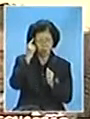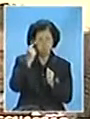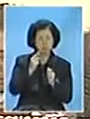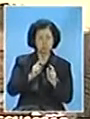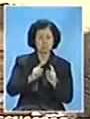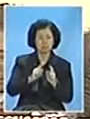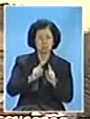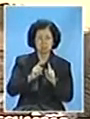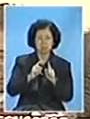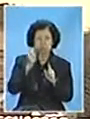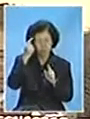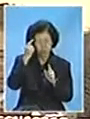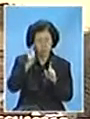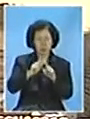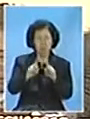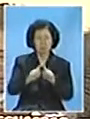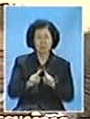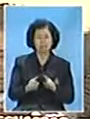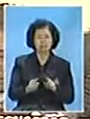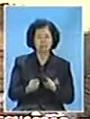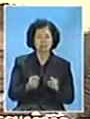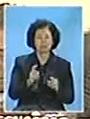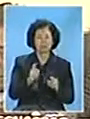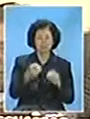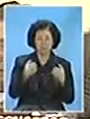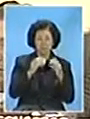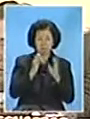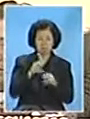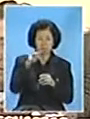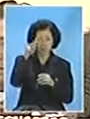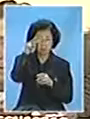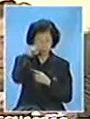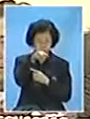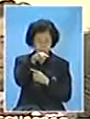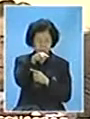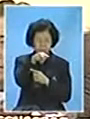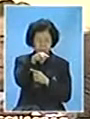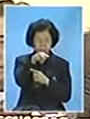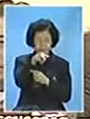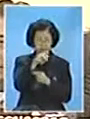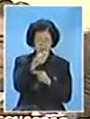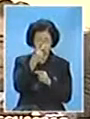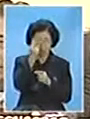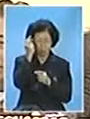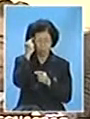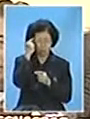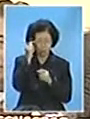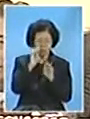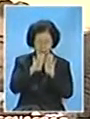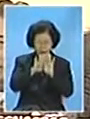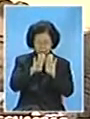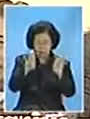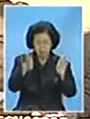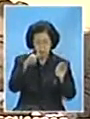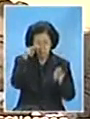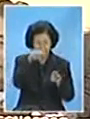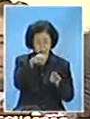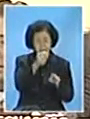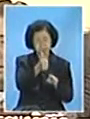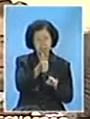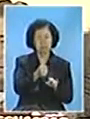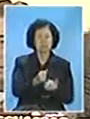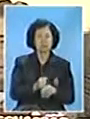ยผมว่าน่าจะต้องมีใครที่อยู่มองบนมองออกอะไรอย่างเงี้ยเราเลยเปิดช่องอันนี้ไว้และพร้อมกับ